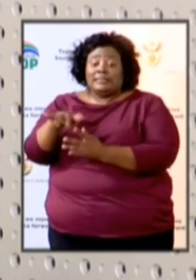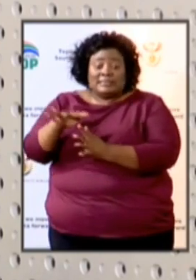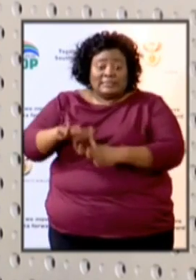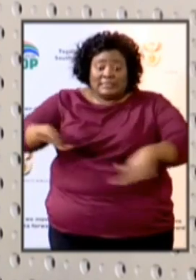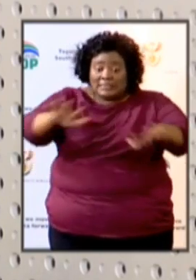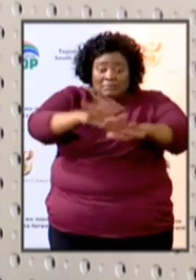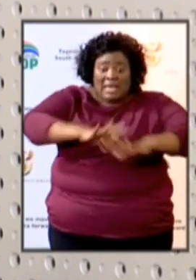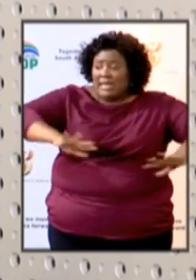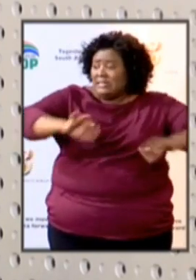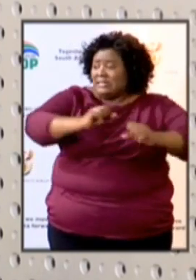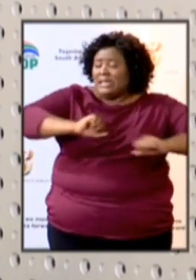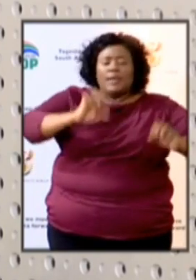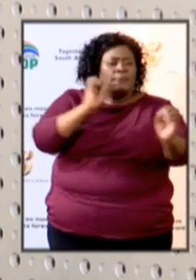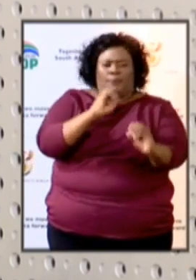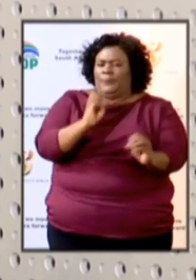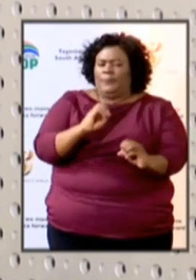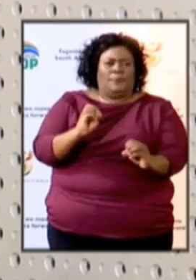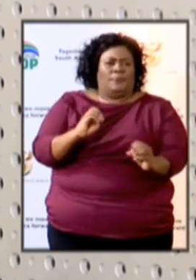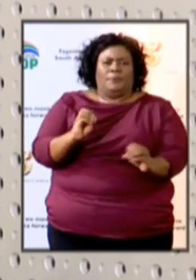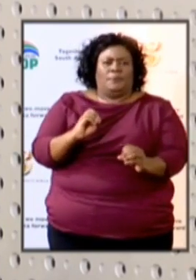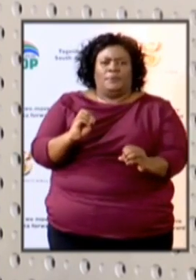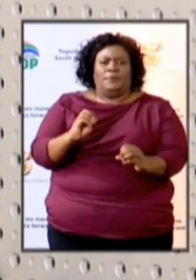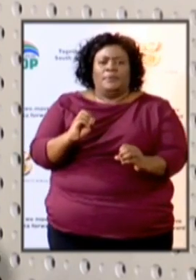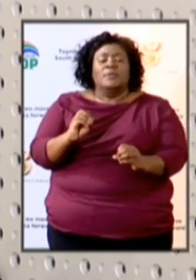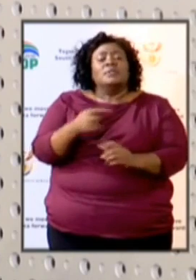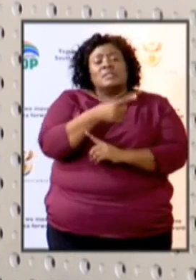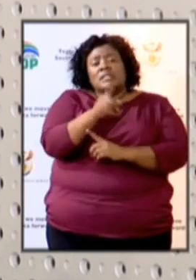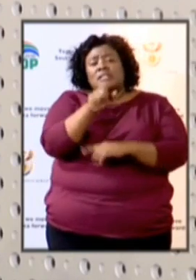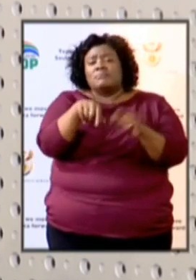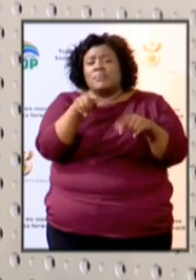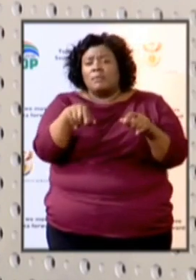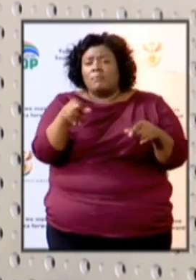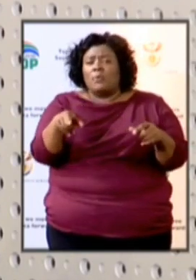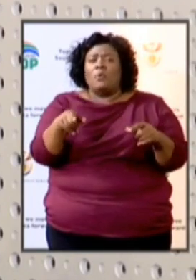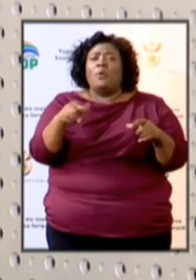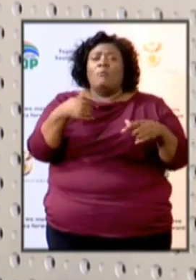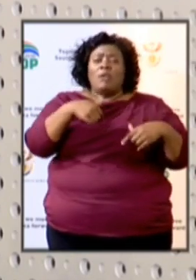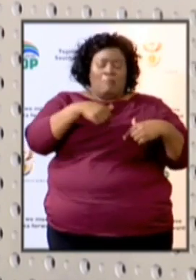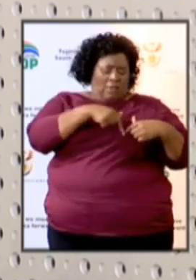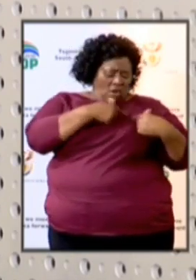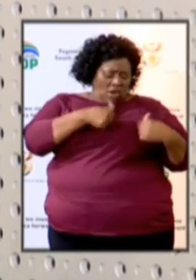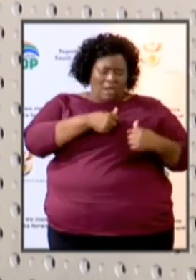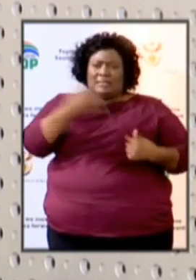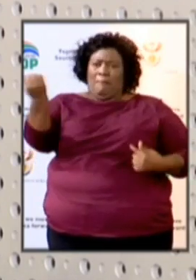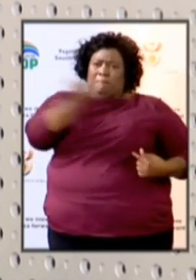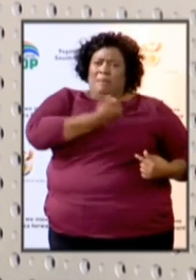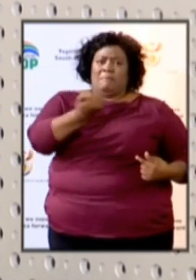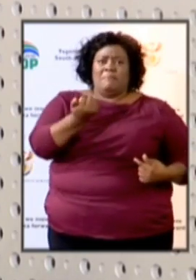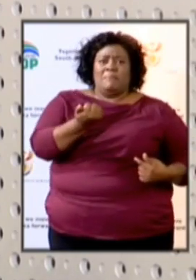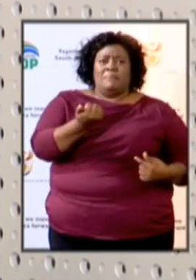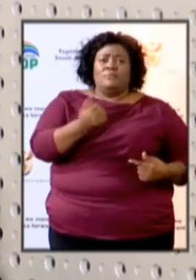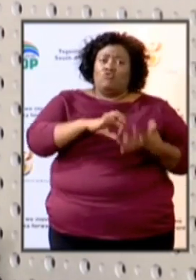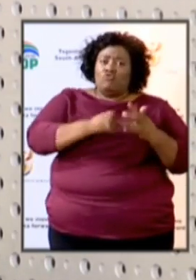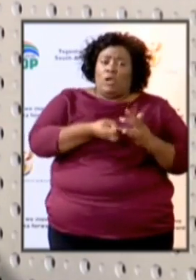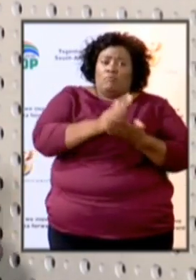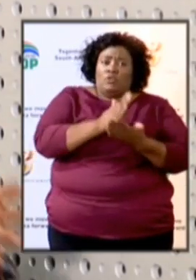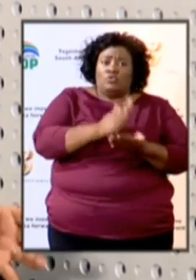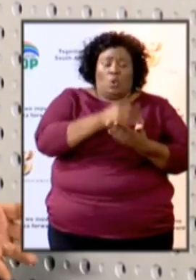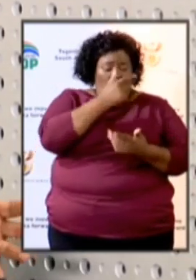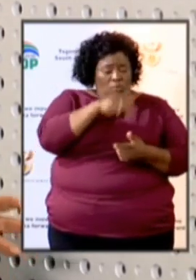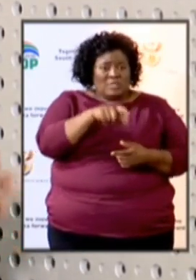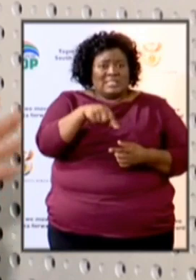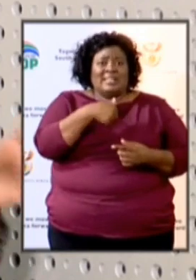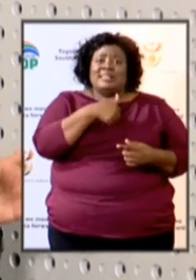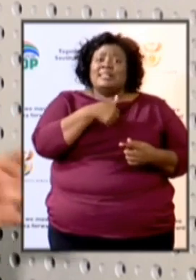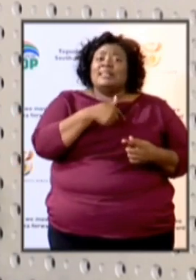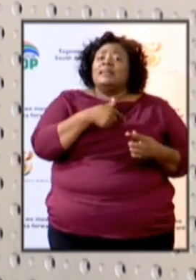ispace. Imshini le ithathwa yilabantu nenhliziyo egwaziwe, kuzanywa ukuthi aphiliswe, adengiswe etheatre,